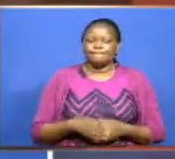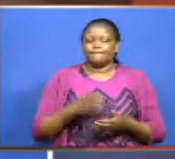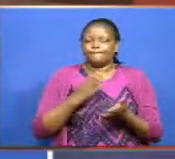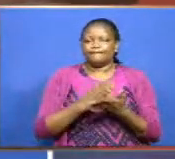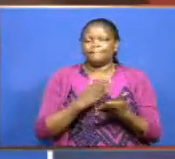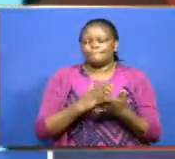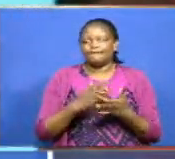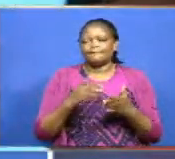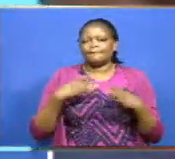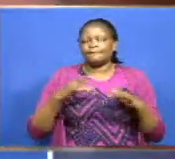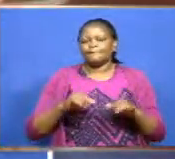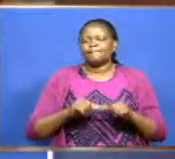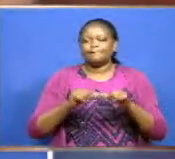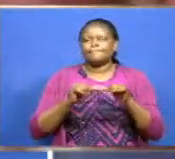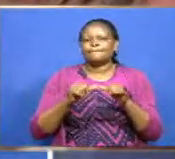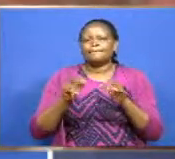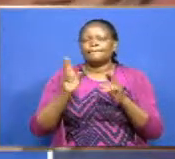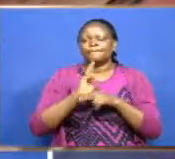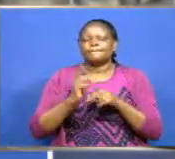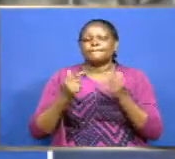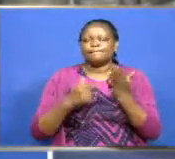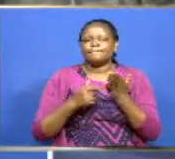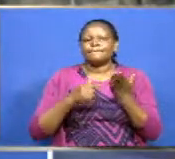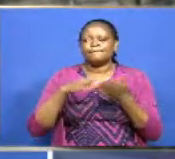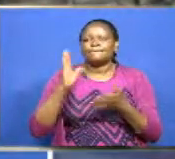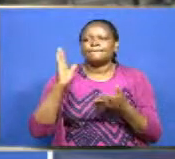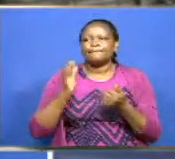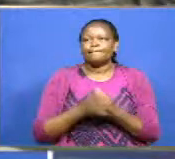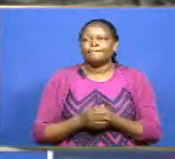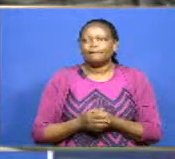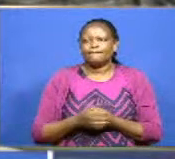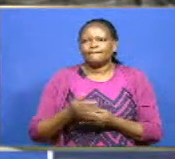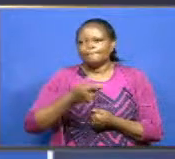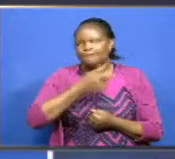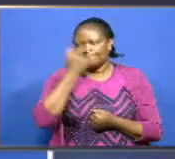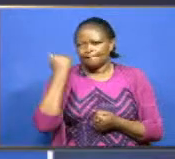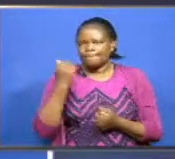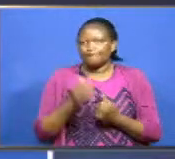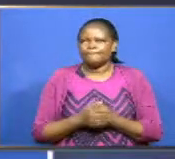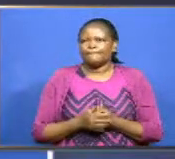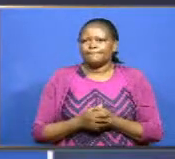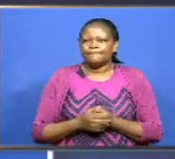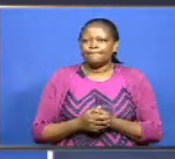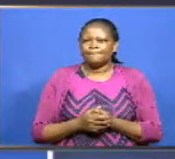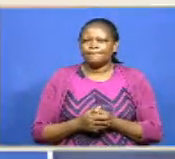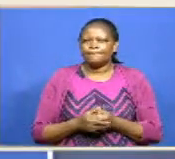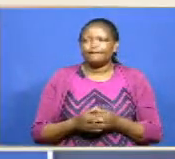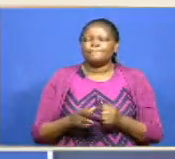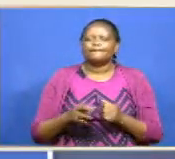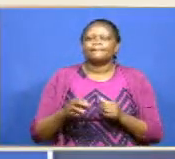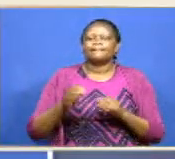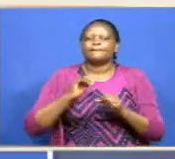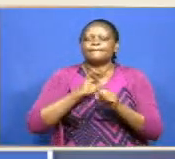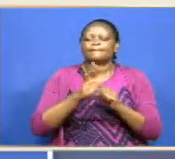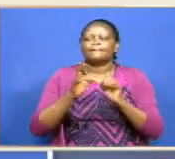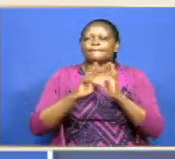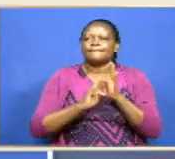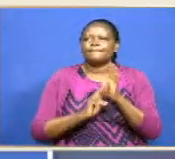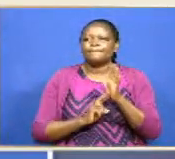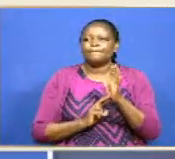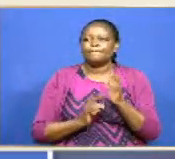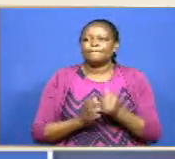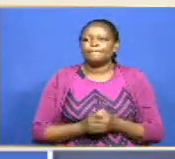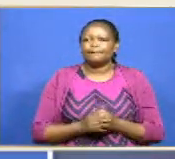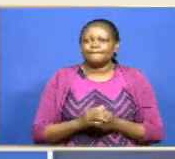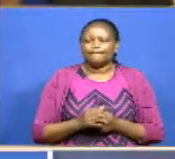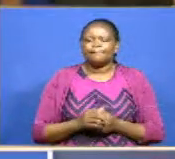ya teknolojia dijitali katika mawasiliano kwa sababu ya masharti ya kuzuia msambao wa COVID-19, kutoruhusiwa mawasiliano ya